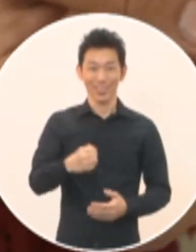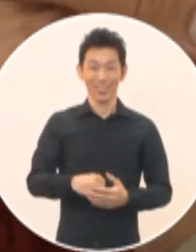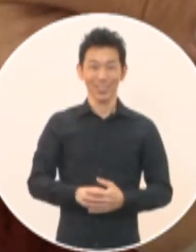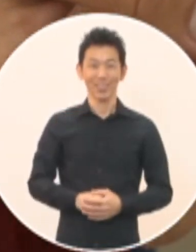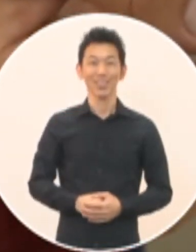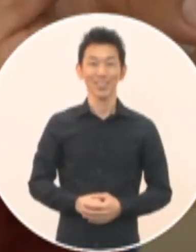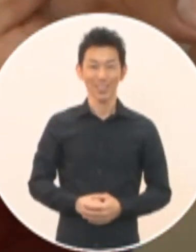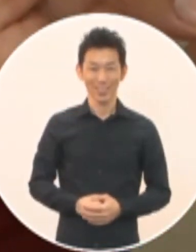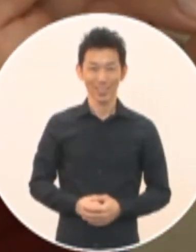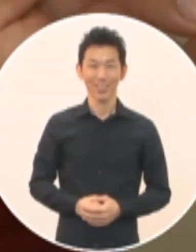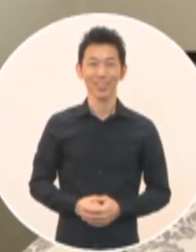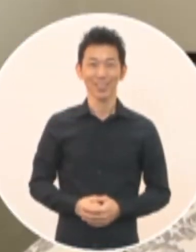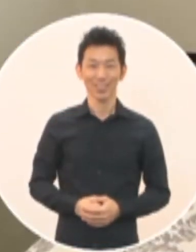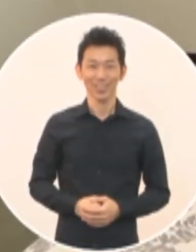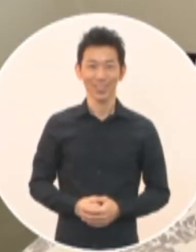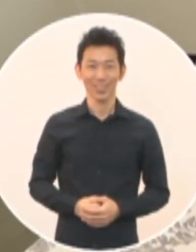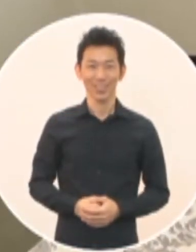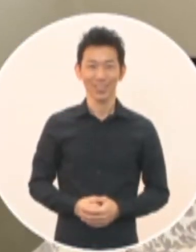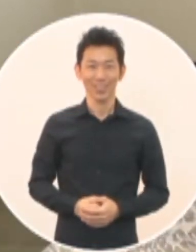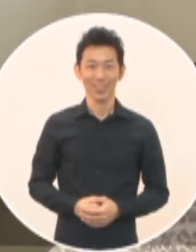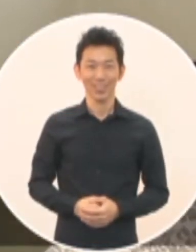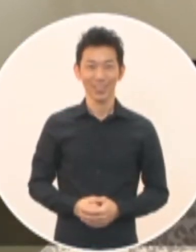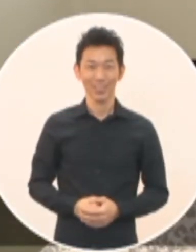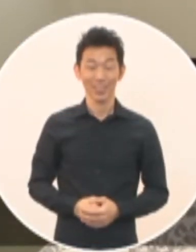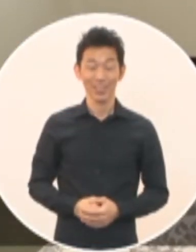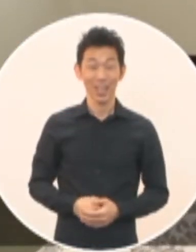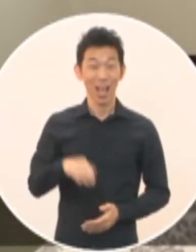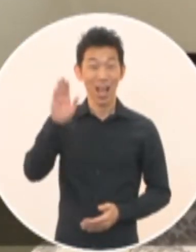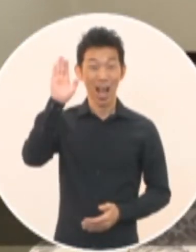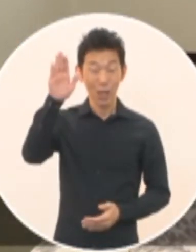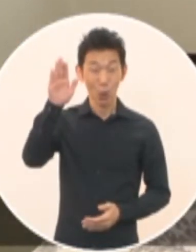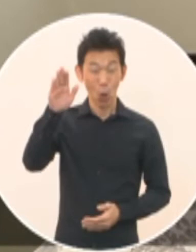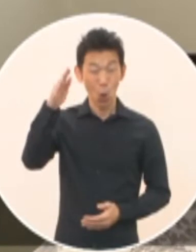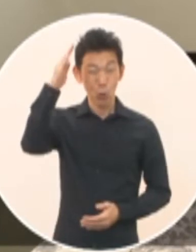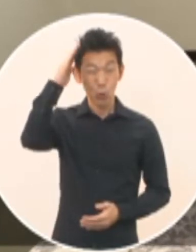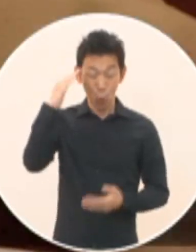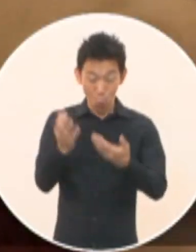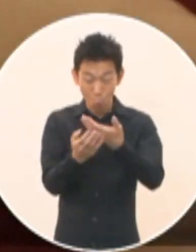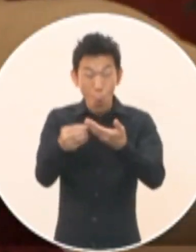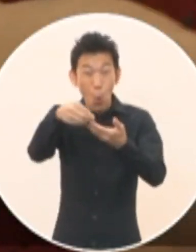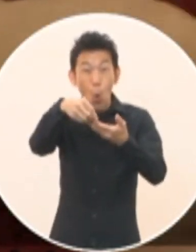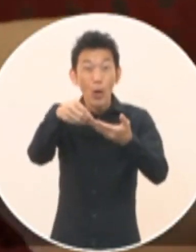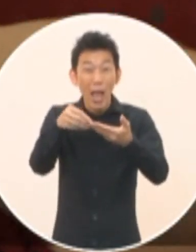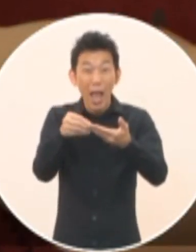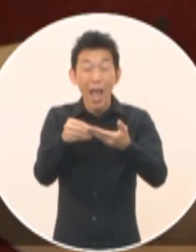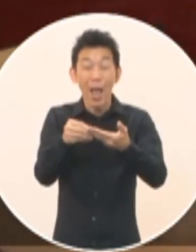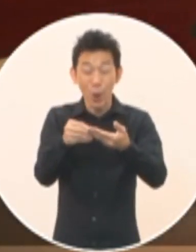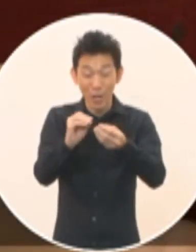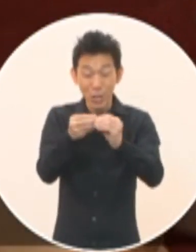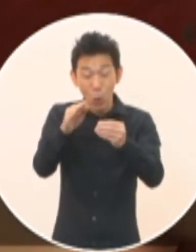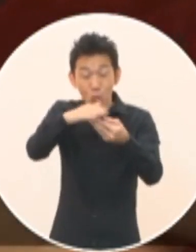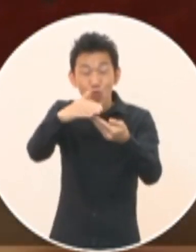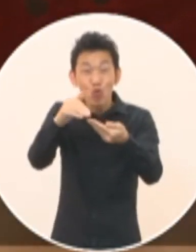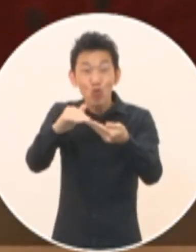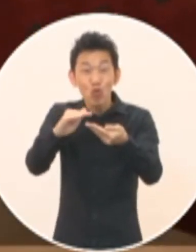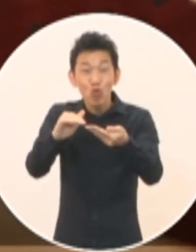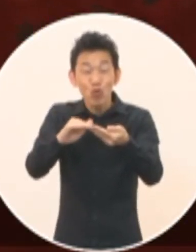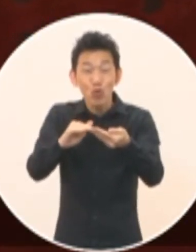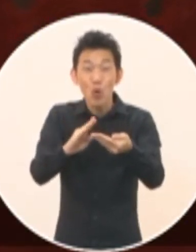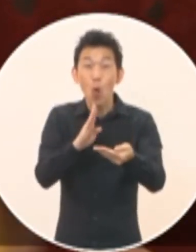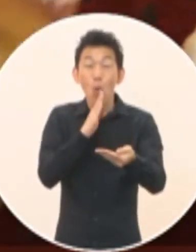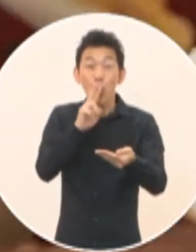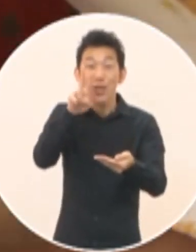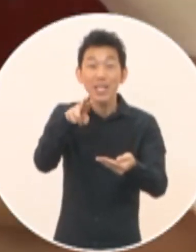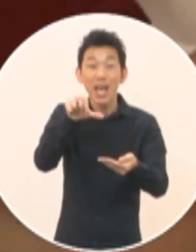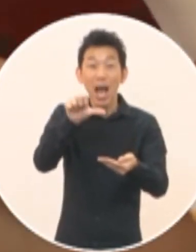いすごい、 できましたね。 あとは焦げ目をつけてよりリアルな目玉焼きに近づけていきます